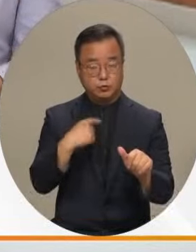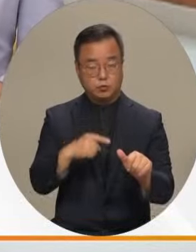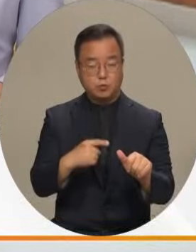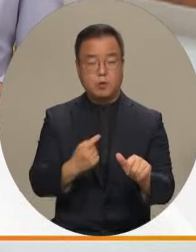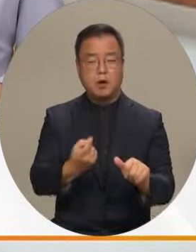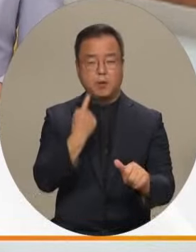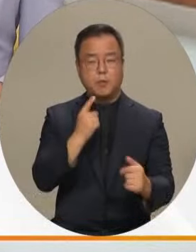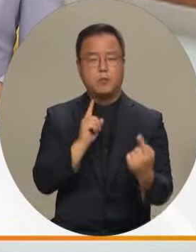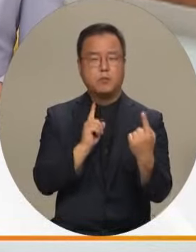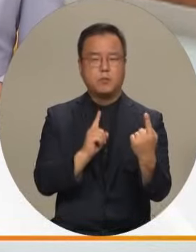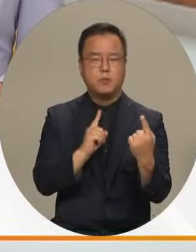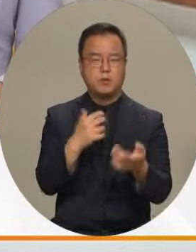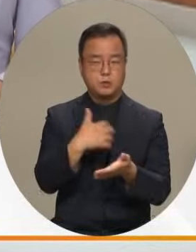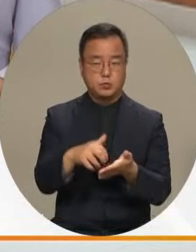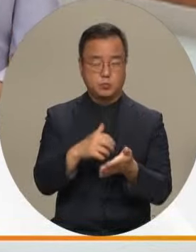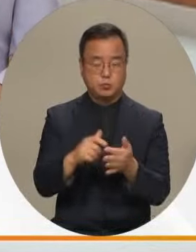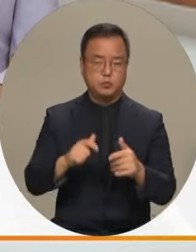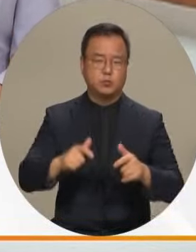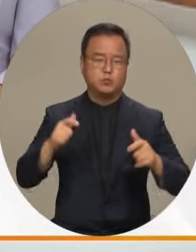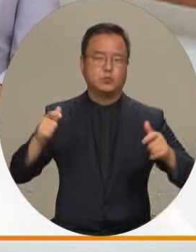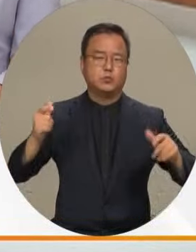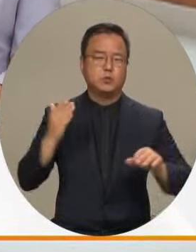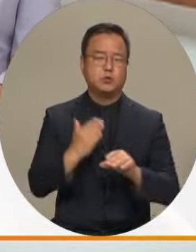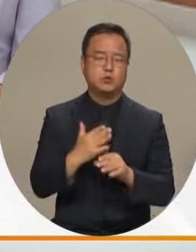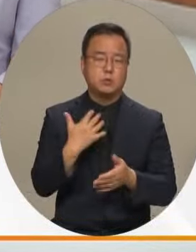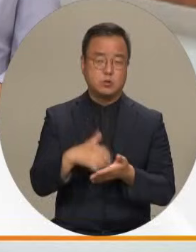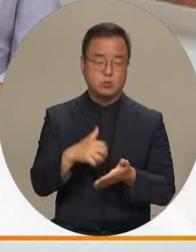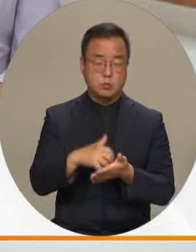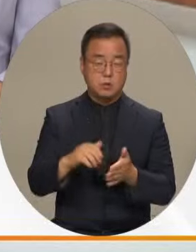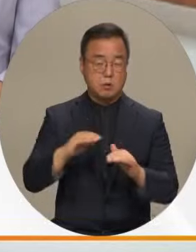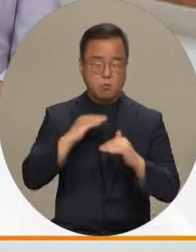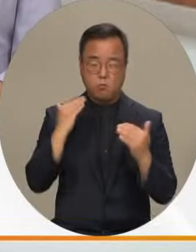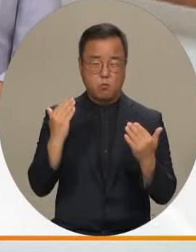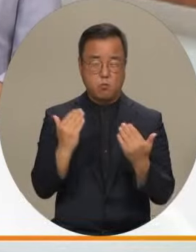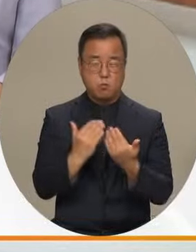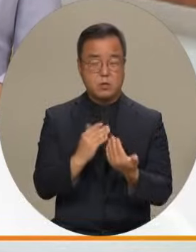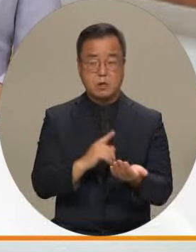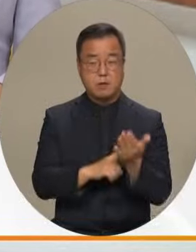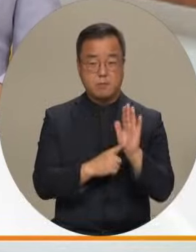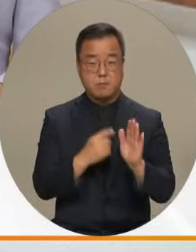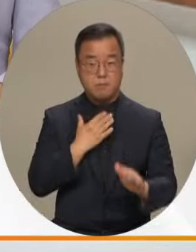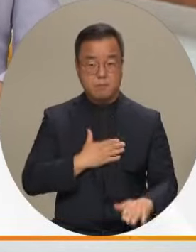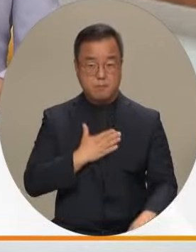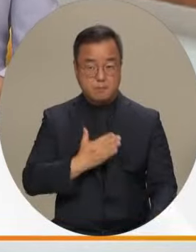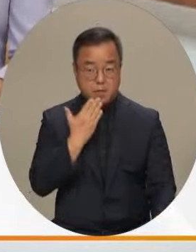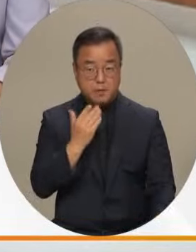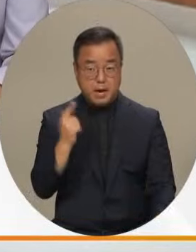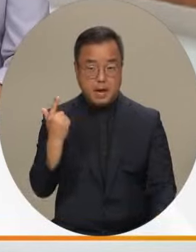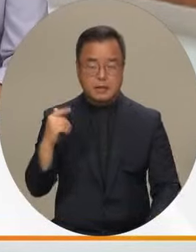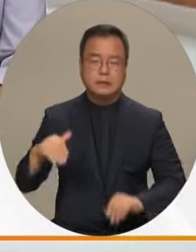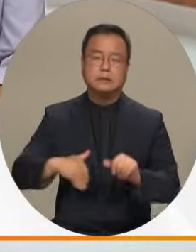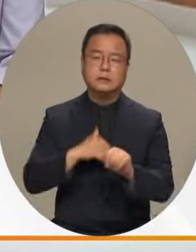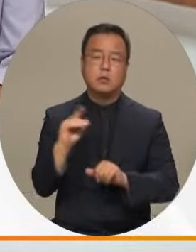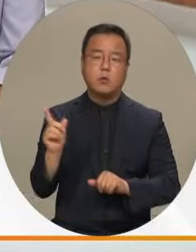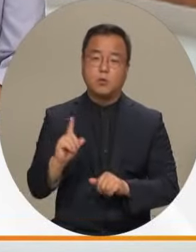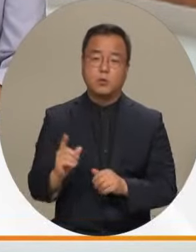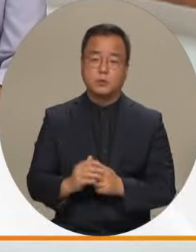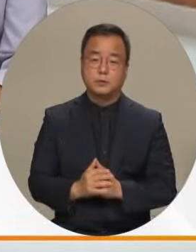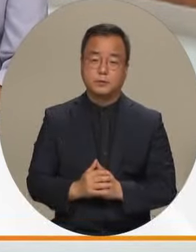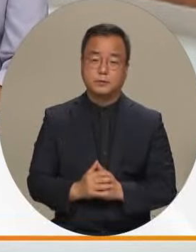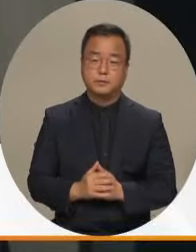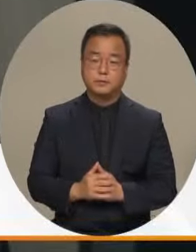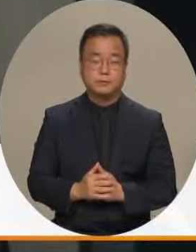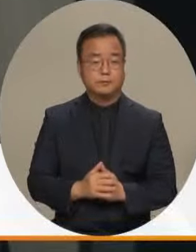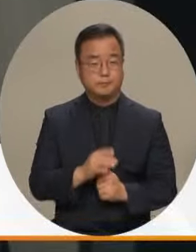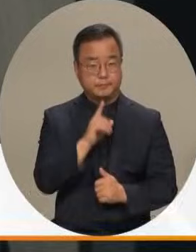늘고는 있는데 이 숫자가 모든 것을 설명하지는 않지 않습니까? 네. 실제로 이 통합교육 실태 어떻습니까?